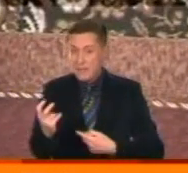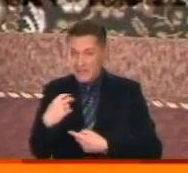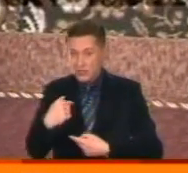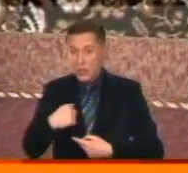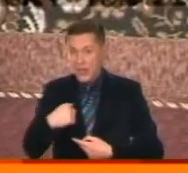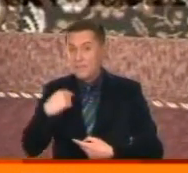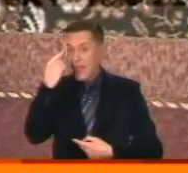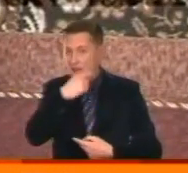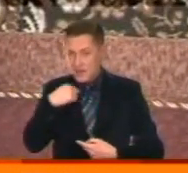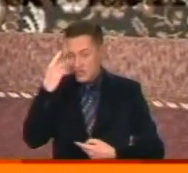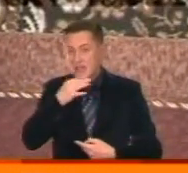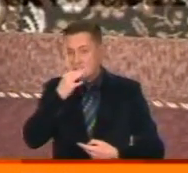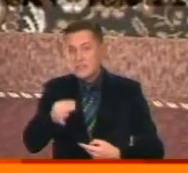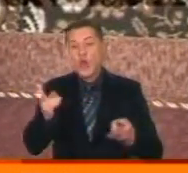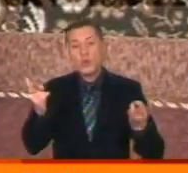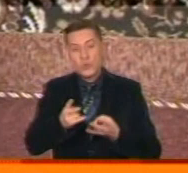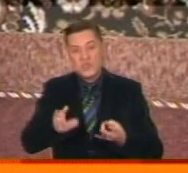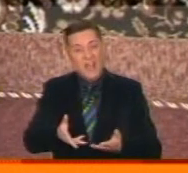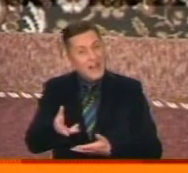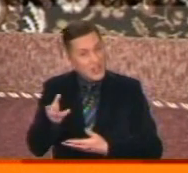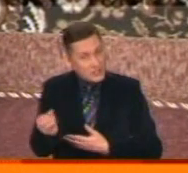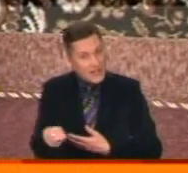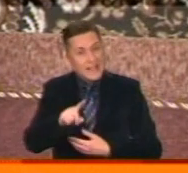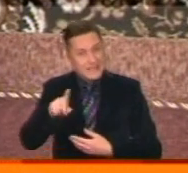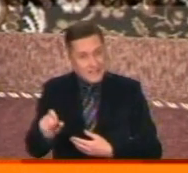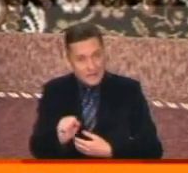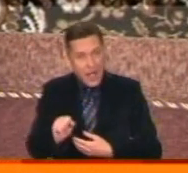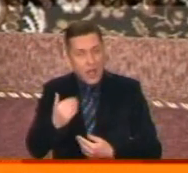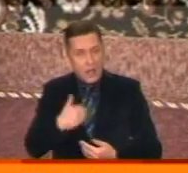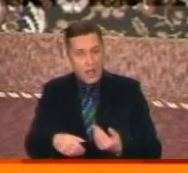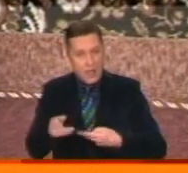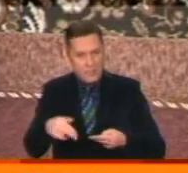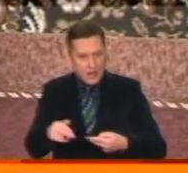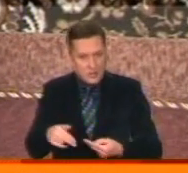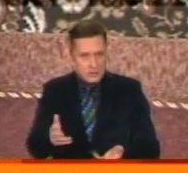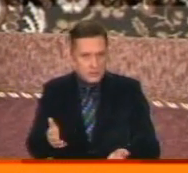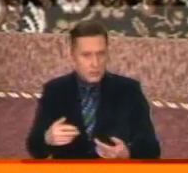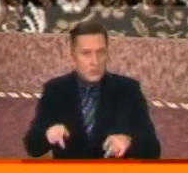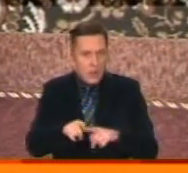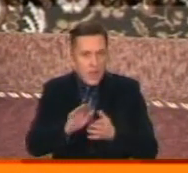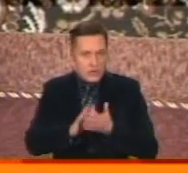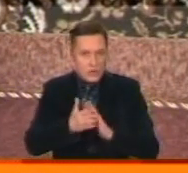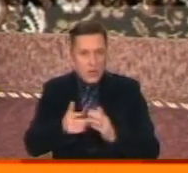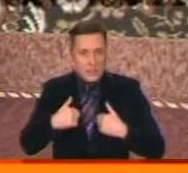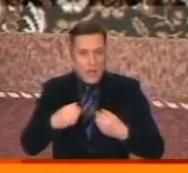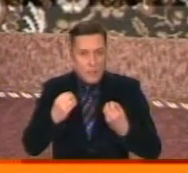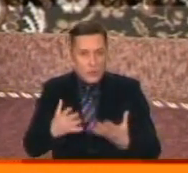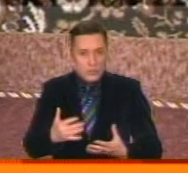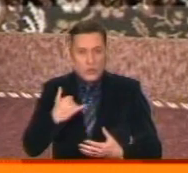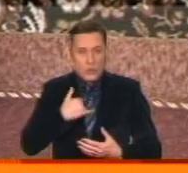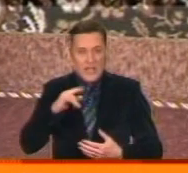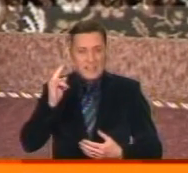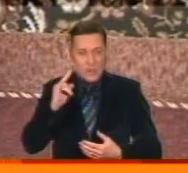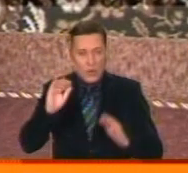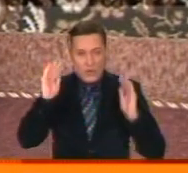и сказал что надо рассчитаться за операцию Ну такая ситуация говорю я просто говорю Ну сейчас у нас ребнок в